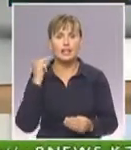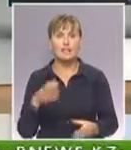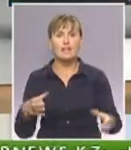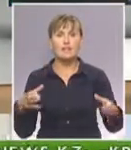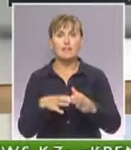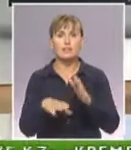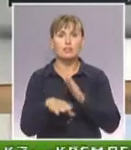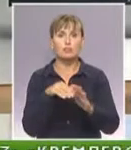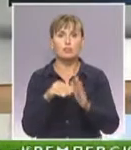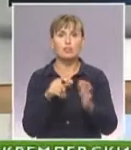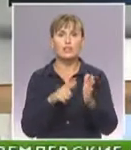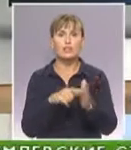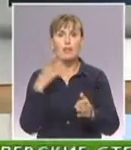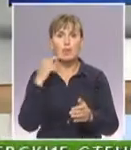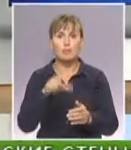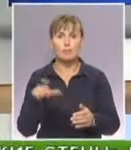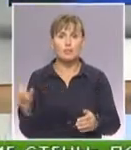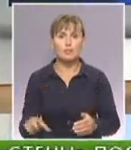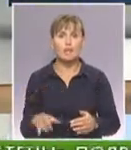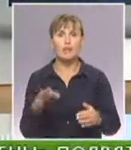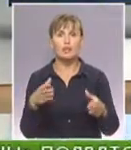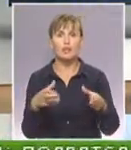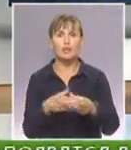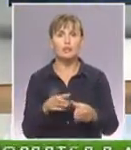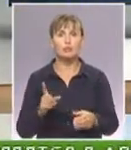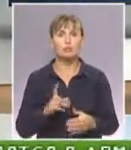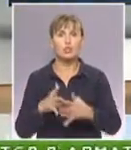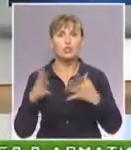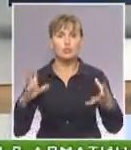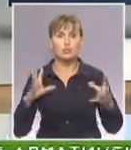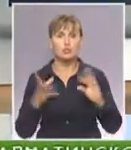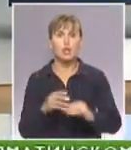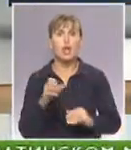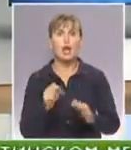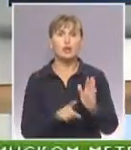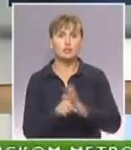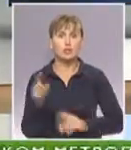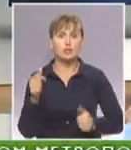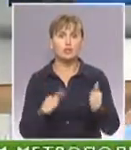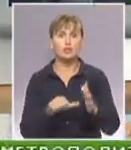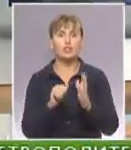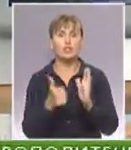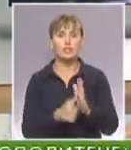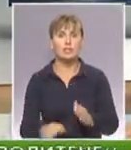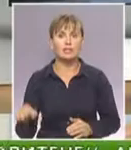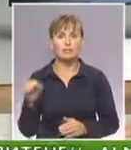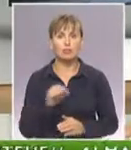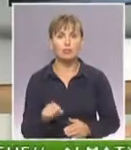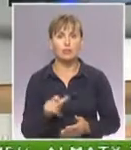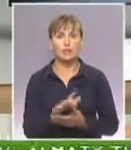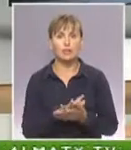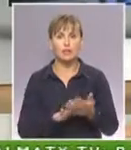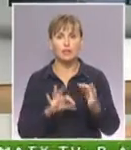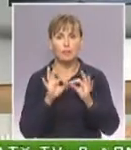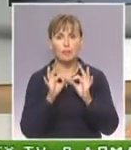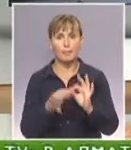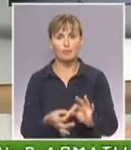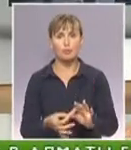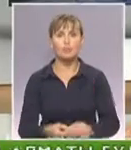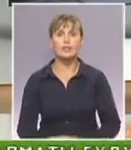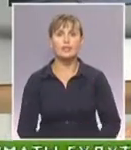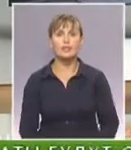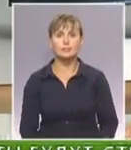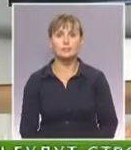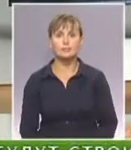игры в Китай. В составе сборной 7 алматинцев. От команды ждут больших результатов, а начнутся соревнования 16 августа. Подробнее об этом в